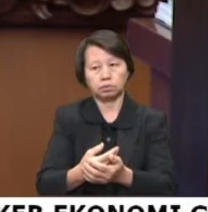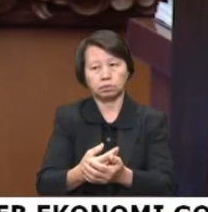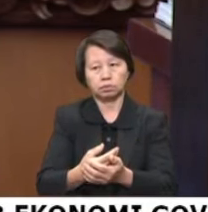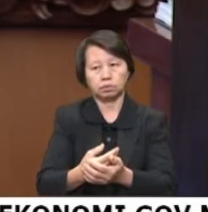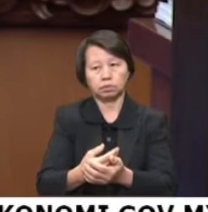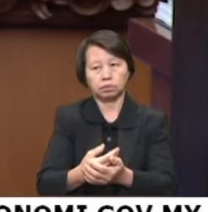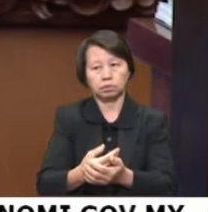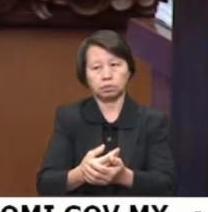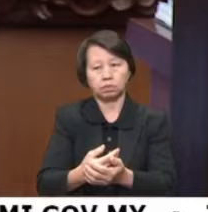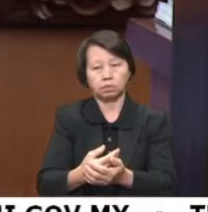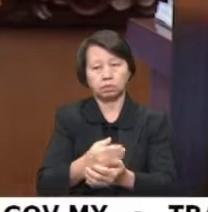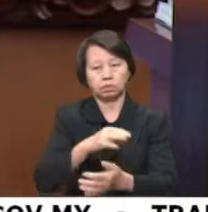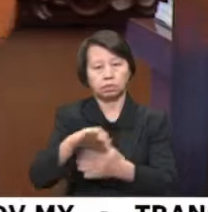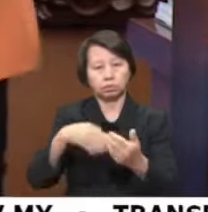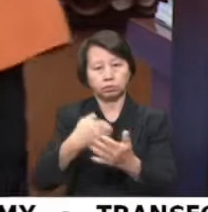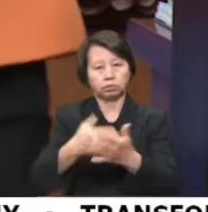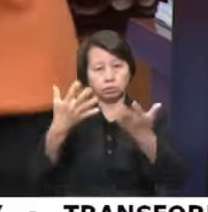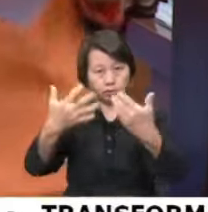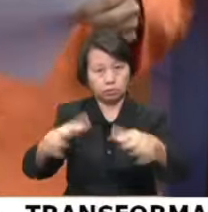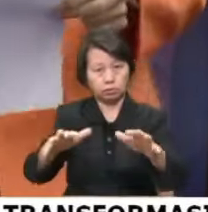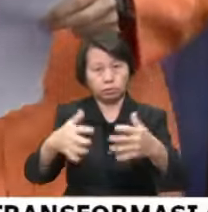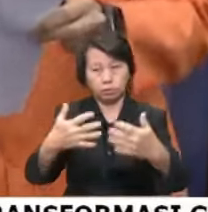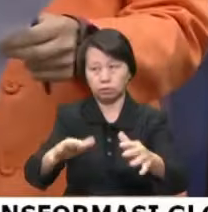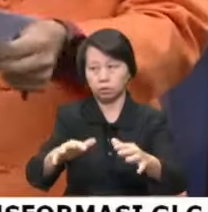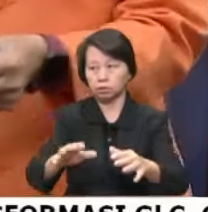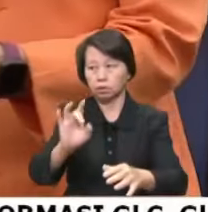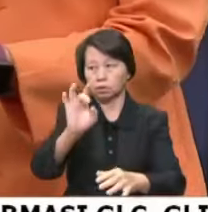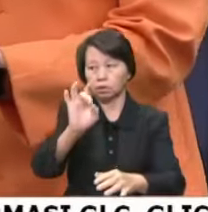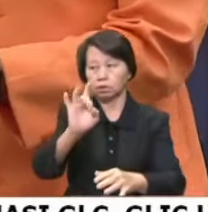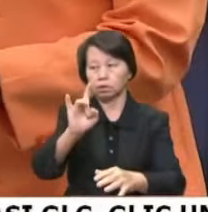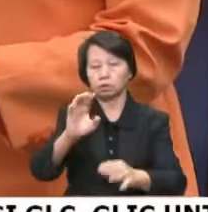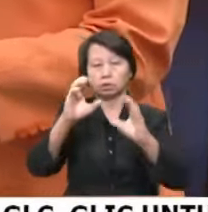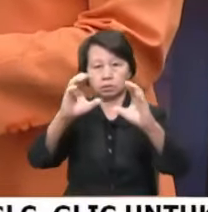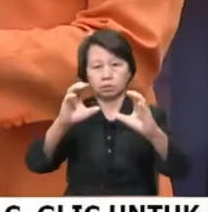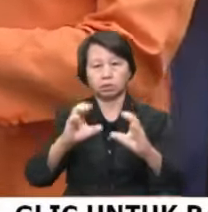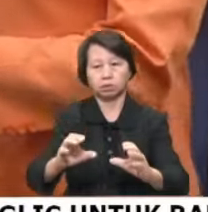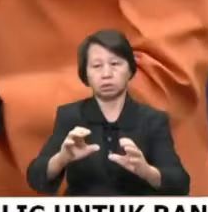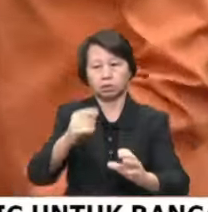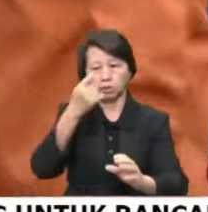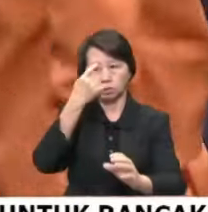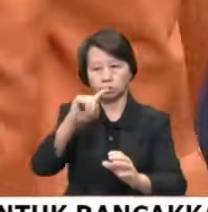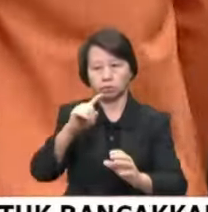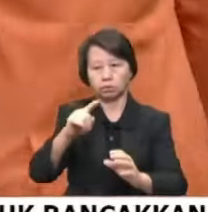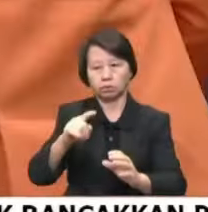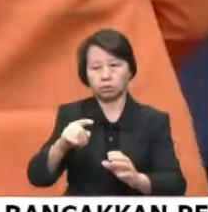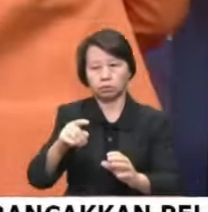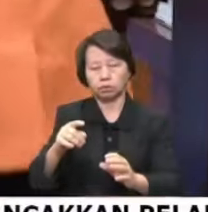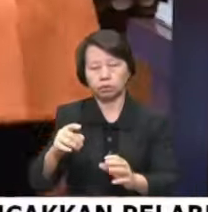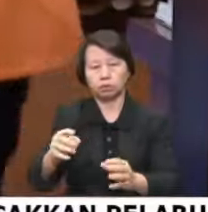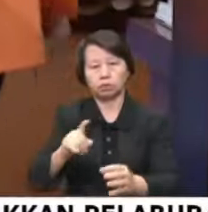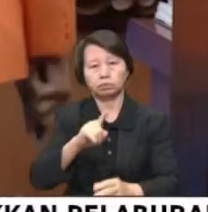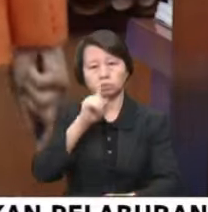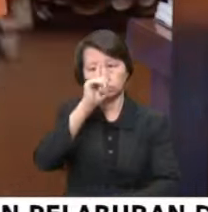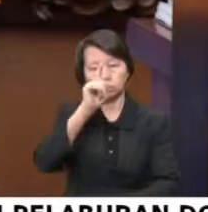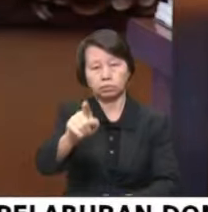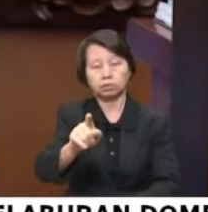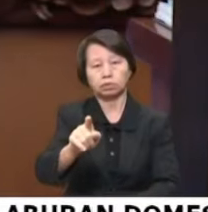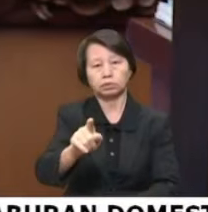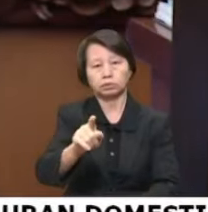ya, sebentar. Semua yang telah di satu daripada cara adalah untuk memastikan